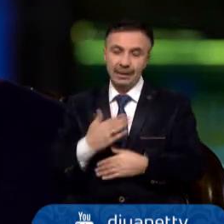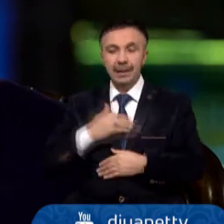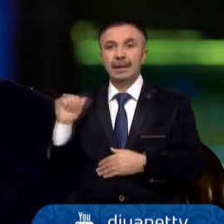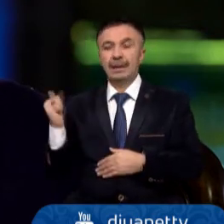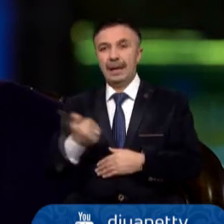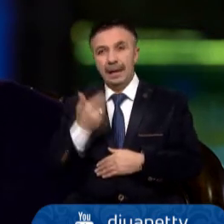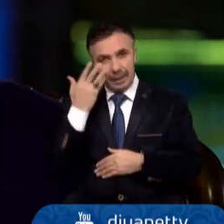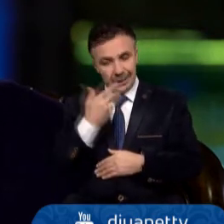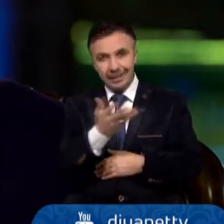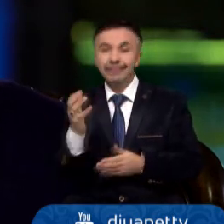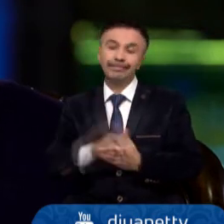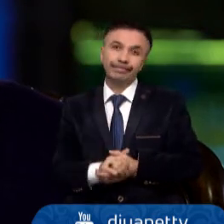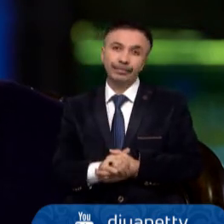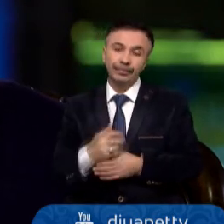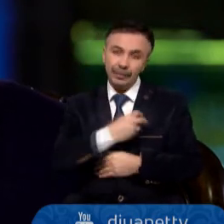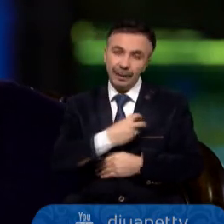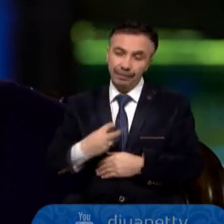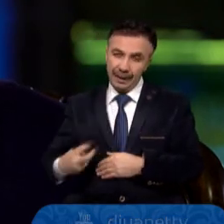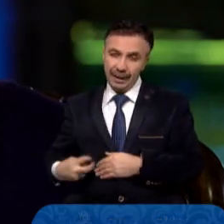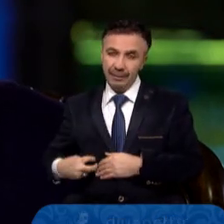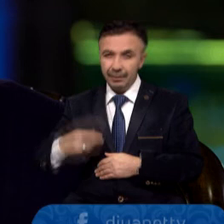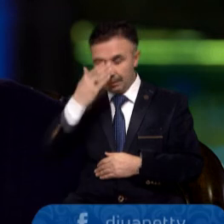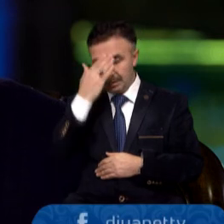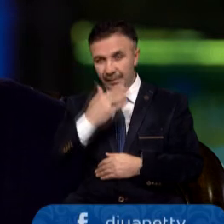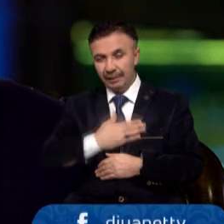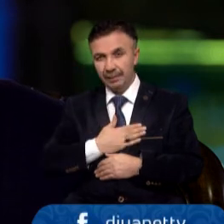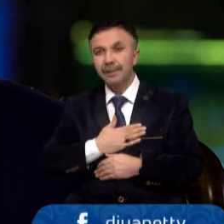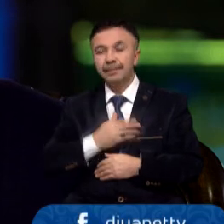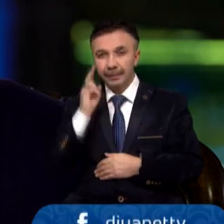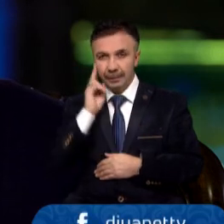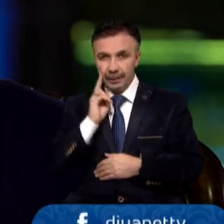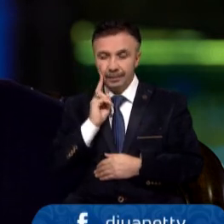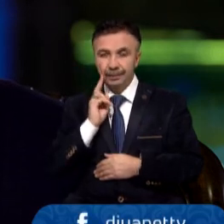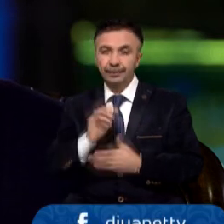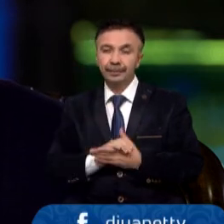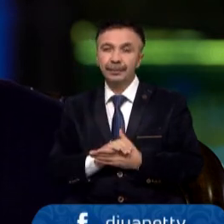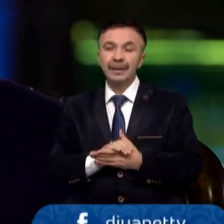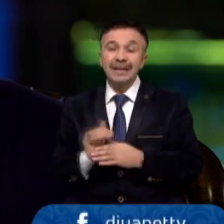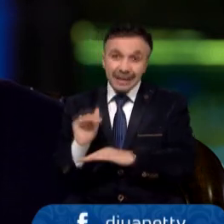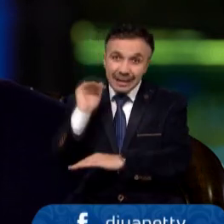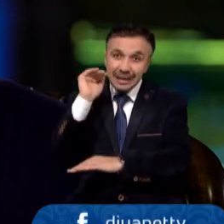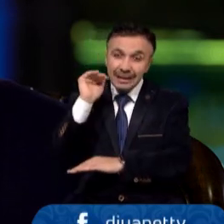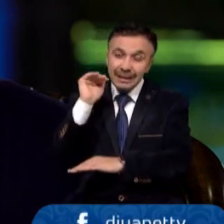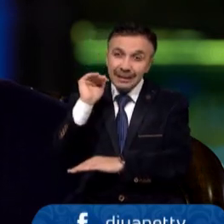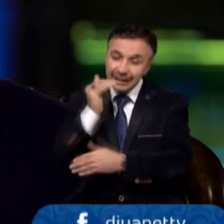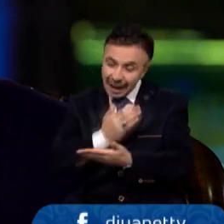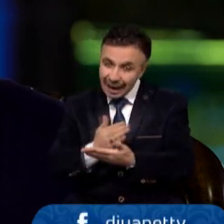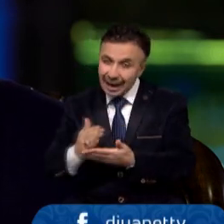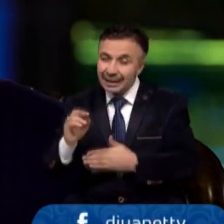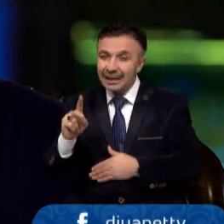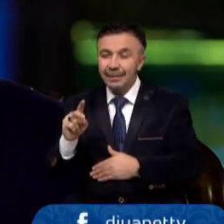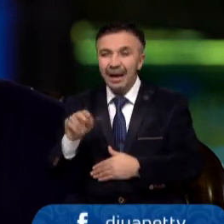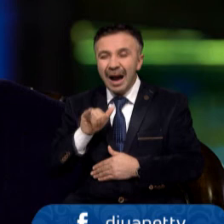Oldu demeyin saygıdeğer izleyiciler peygamber Sallallahu Aleyhi ve Sellem efendimizin